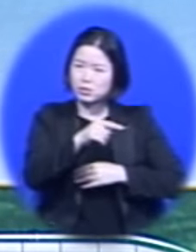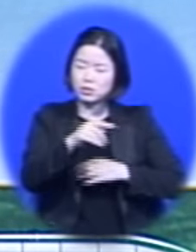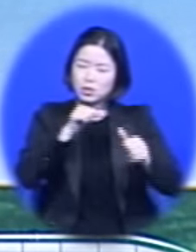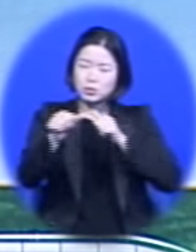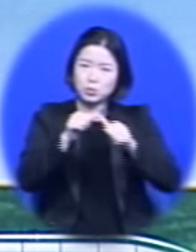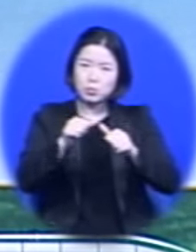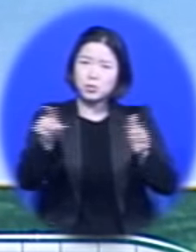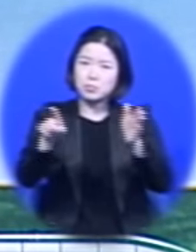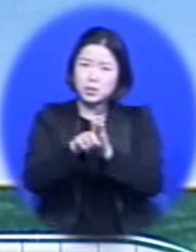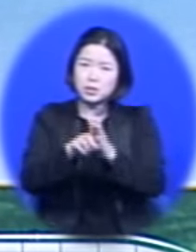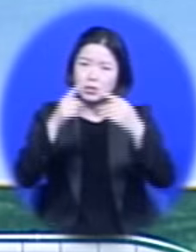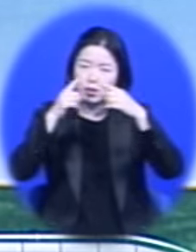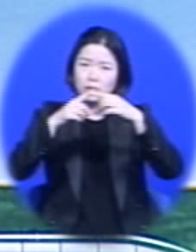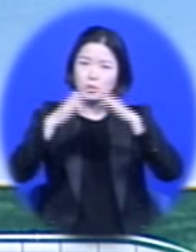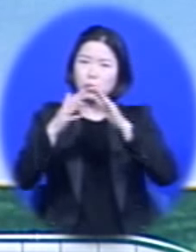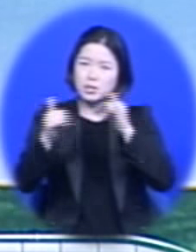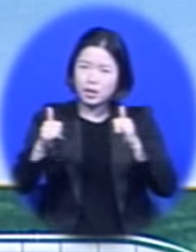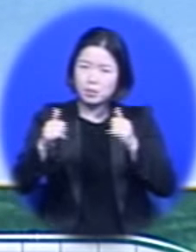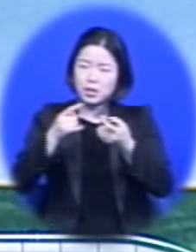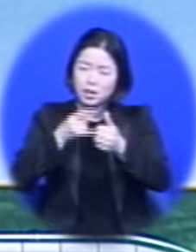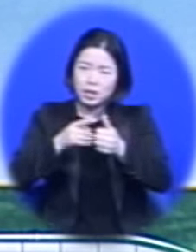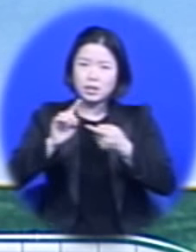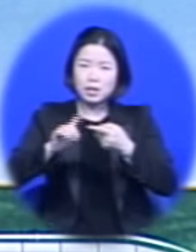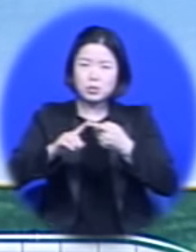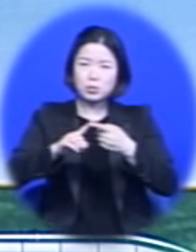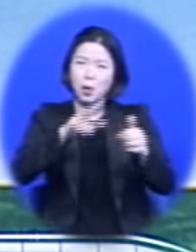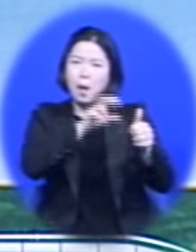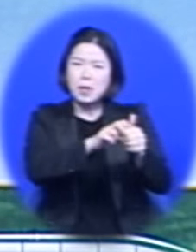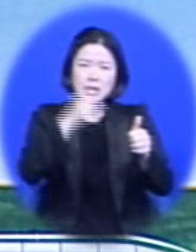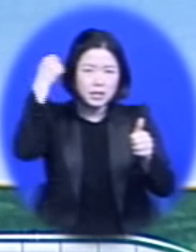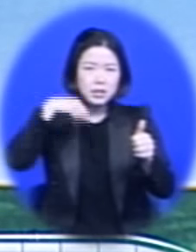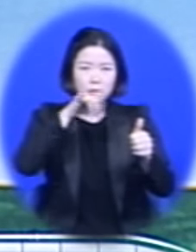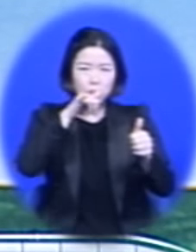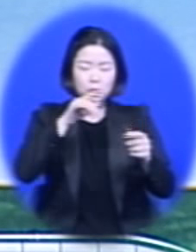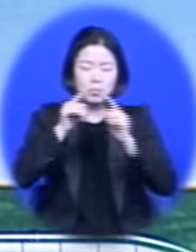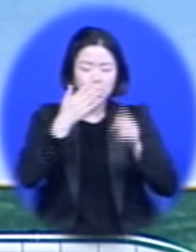믿은 교인들도 너무 배신감이 느껴지고 말할 수 없이 화가 났습니다.